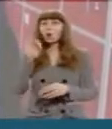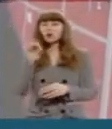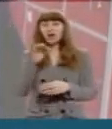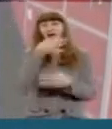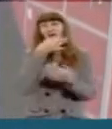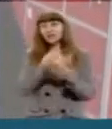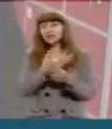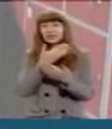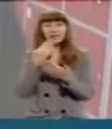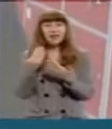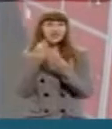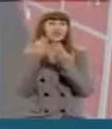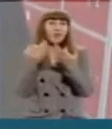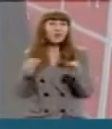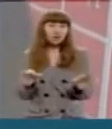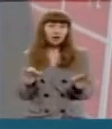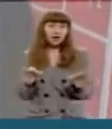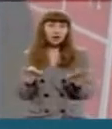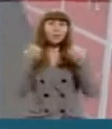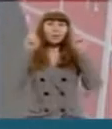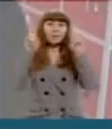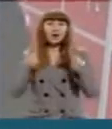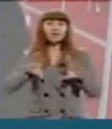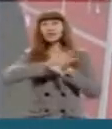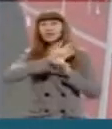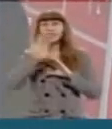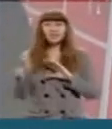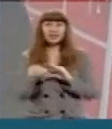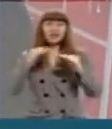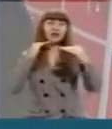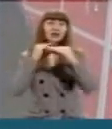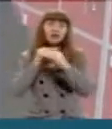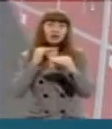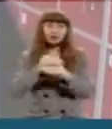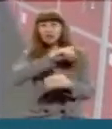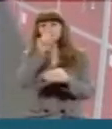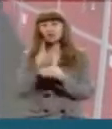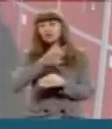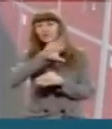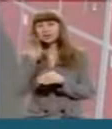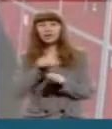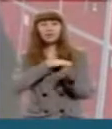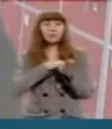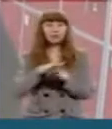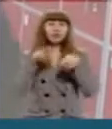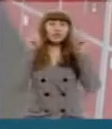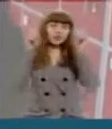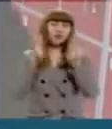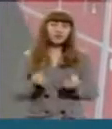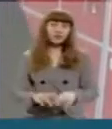Алайда барлық дүкендер әлі жұмыс жасап жатыр. Неге көріп отырсыздар, бүгін жаңа табыс сауда үйіне келдік.